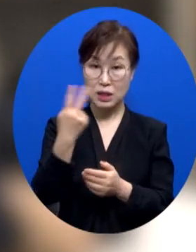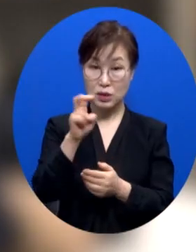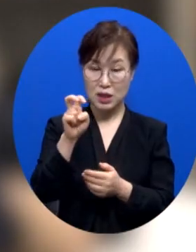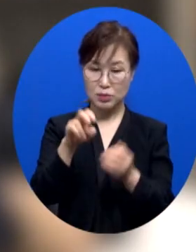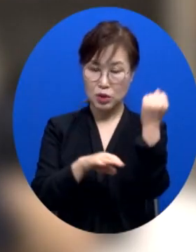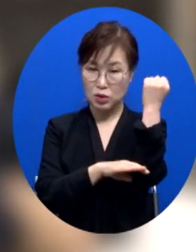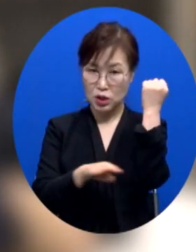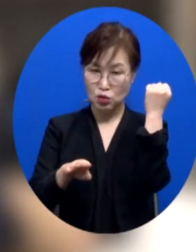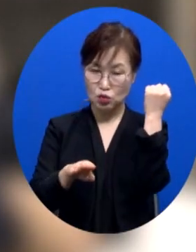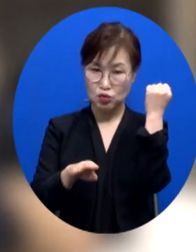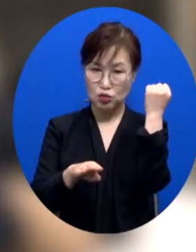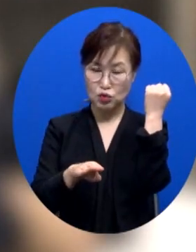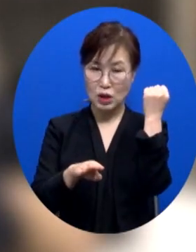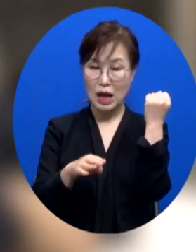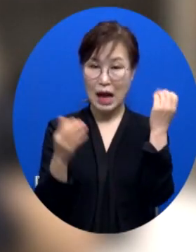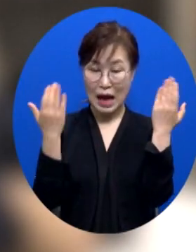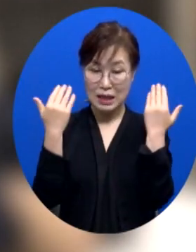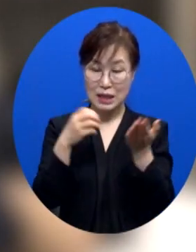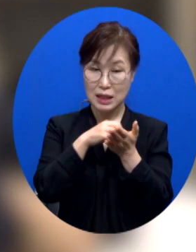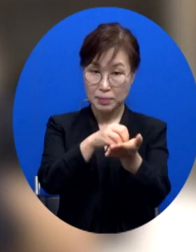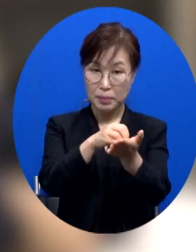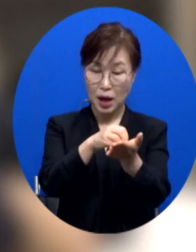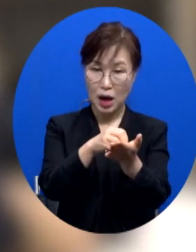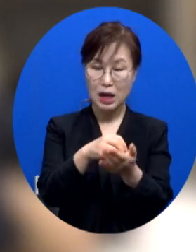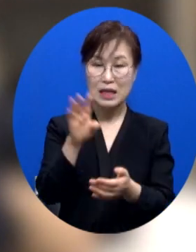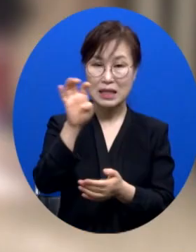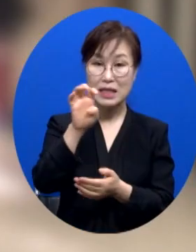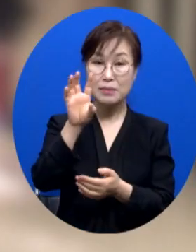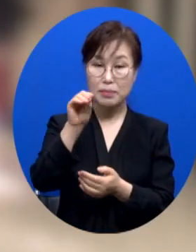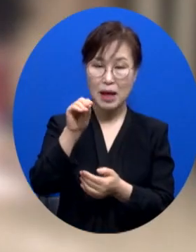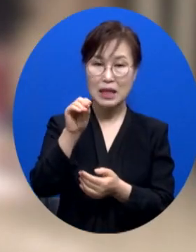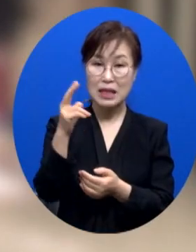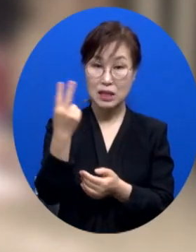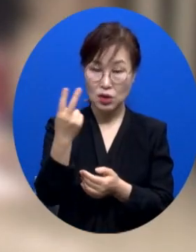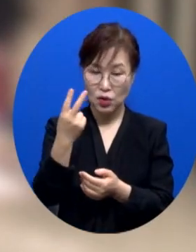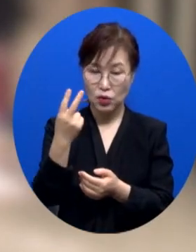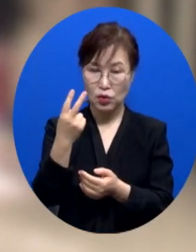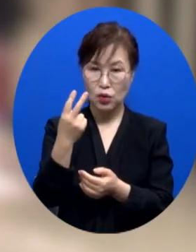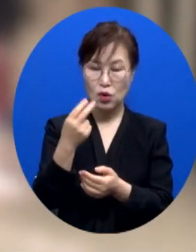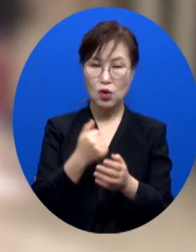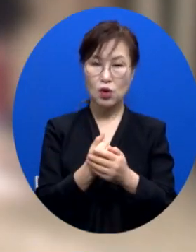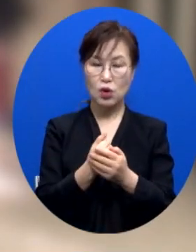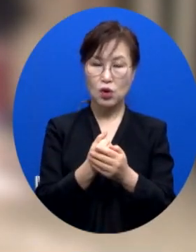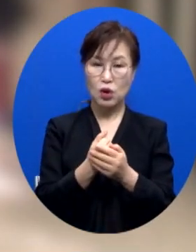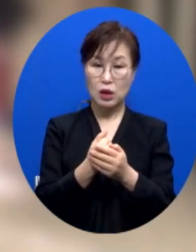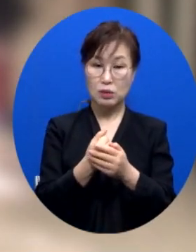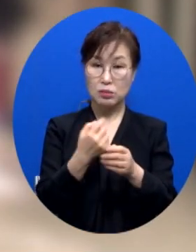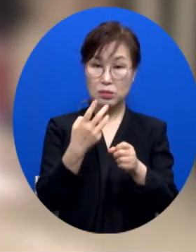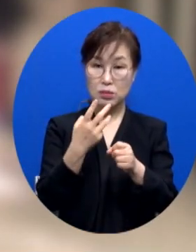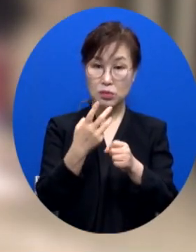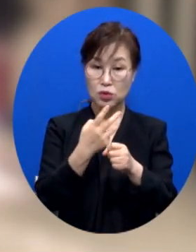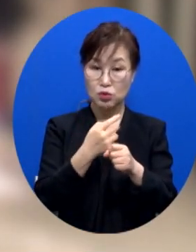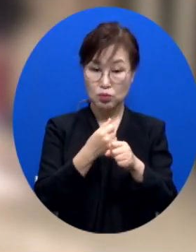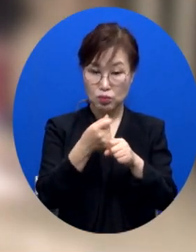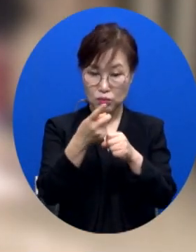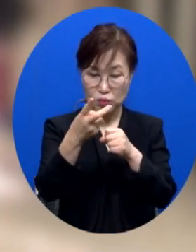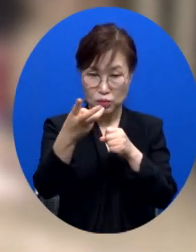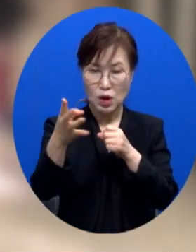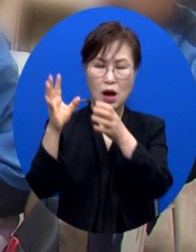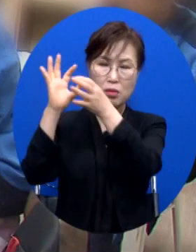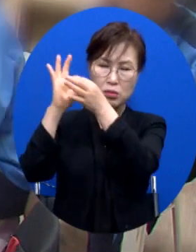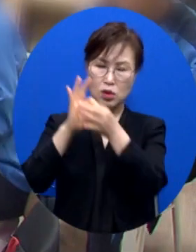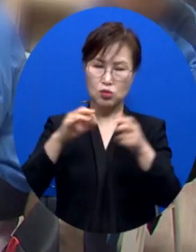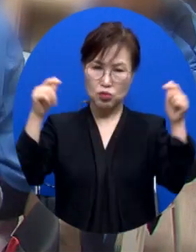기준 초등학교 입학생은 42만 6천 명인데 2024년 초등학교 입학생 수는 35만